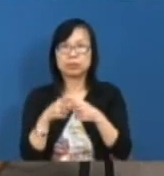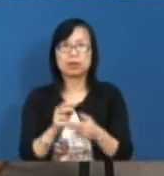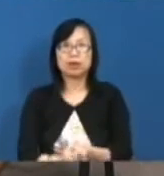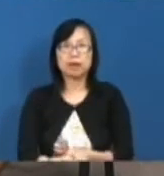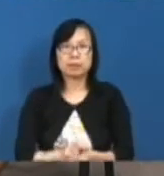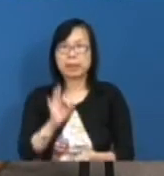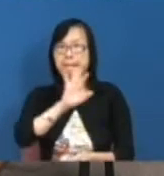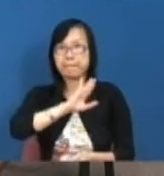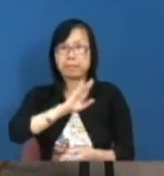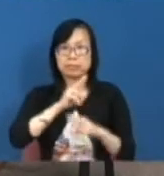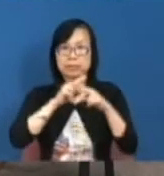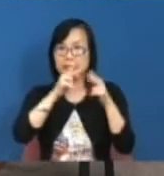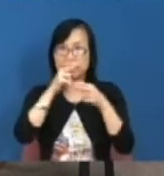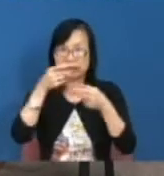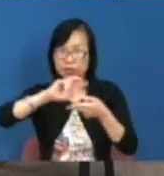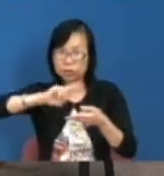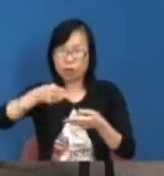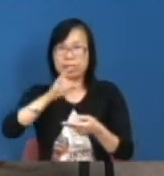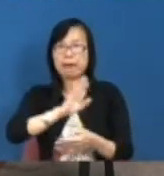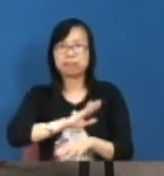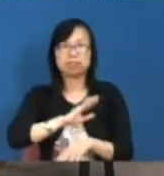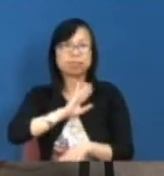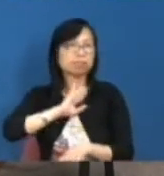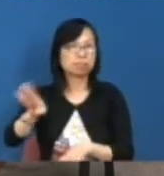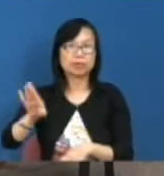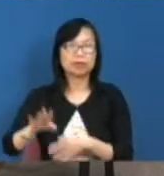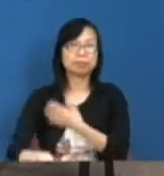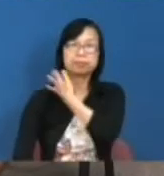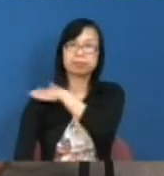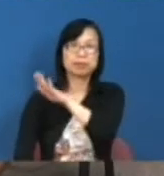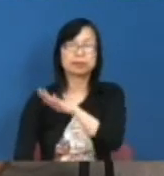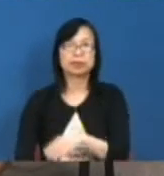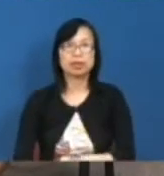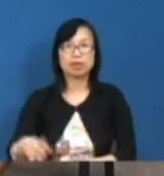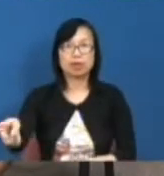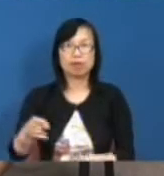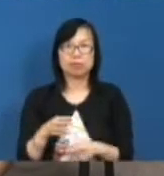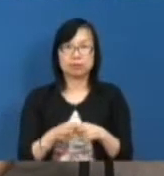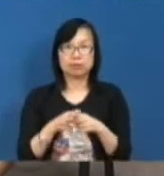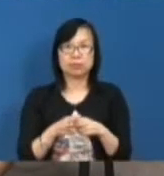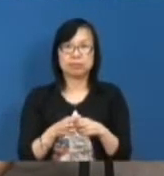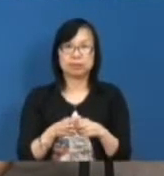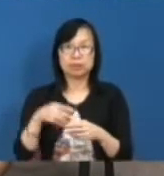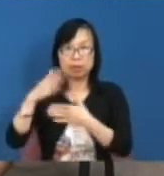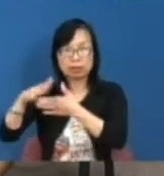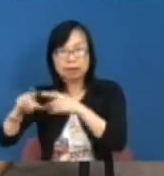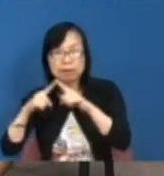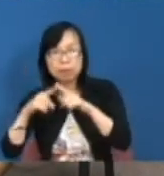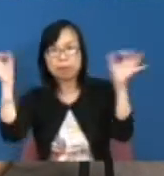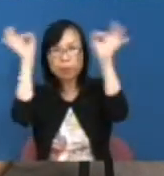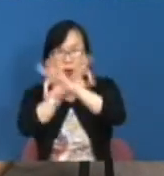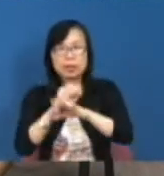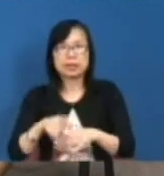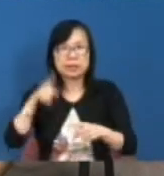肯更正啦，係 咯， 唔肯更正。咁所以咧到而家咧啲人都以為嗰個鏡頭真係衝上去嘅，好